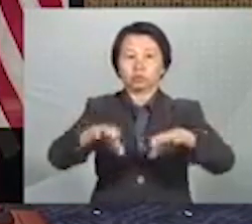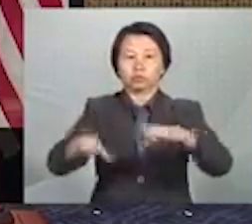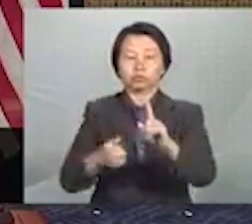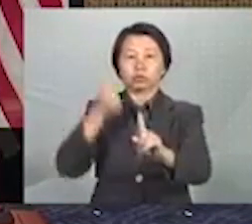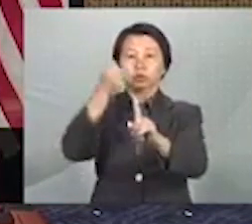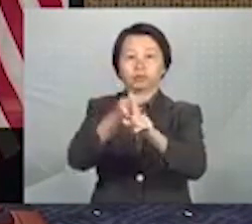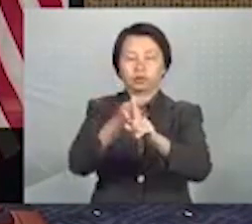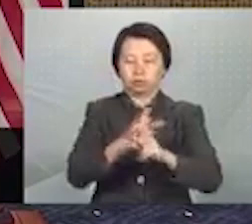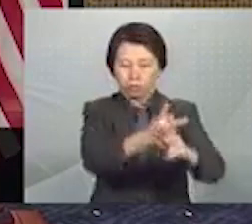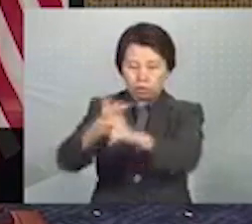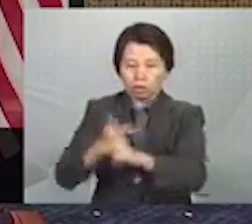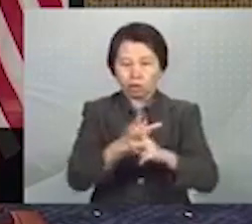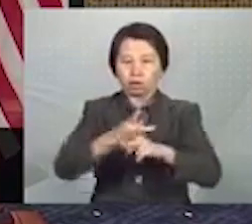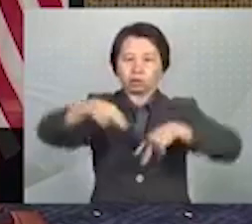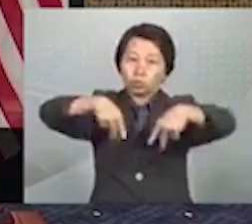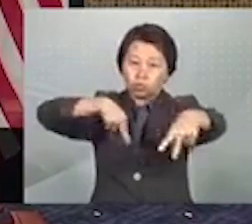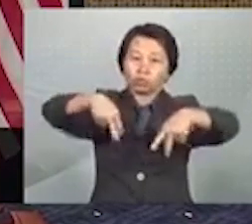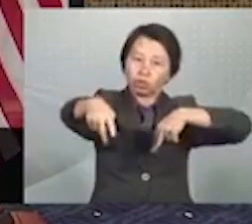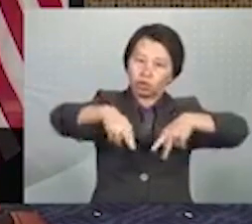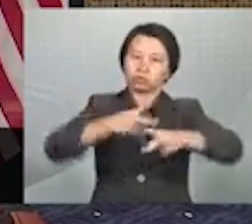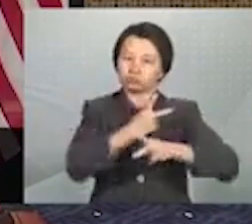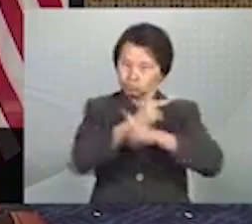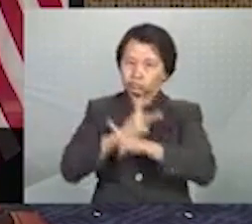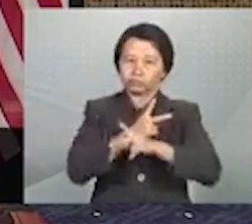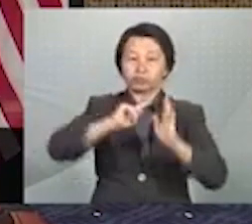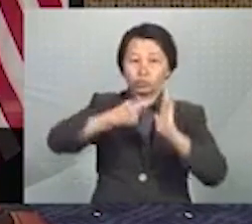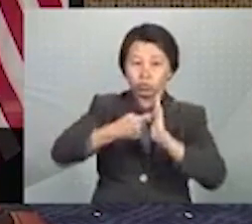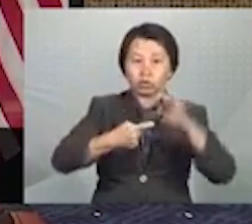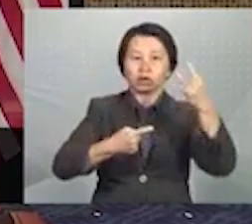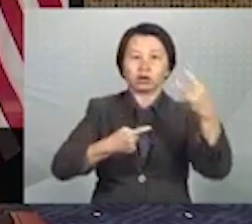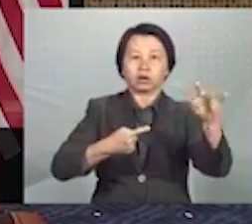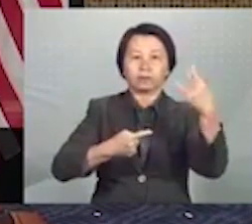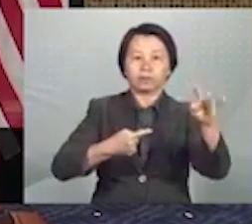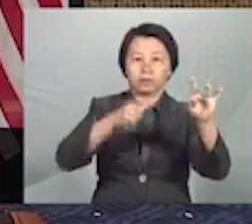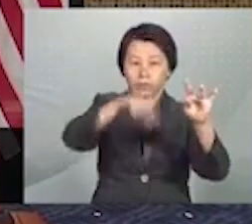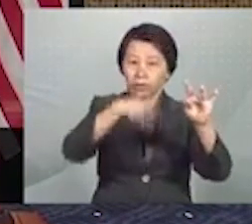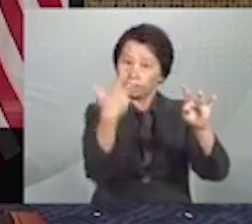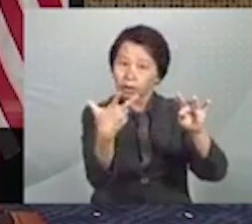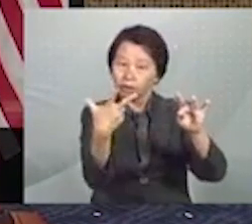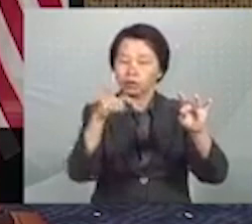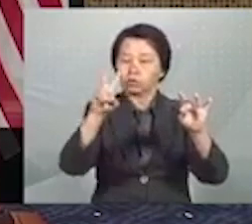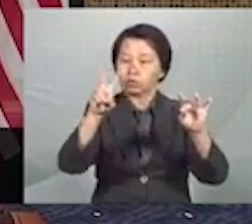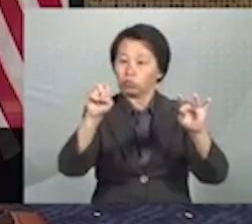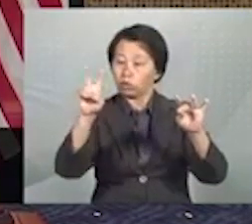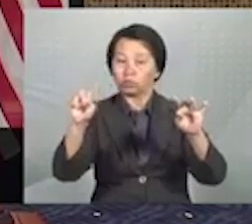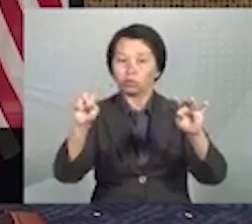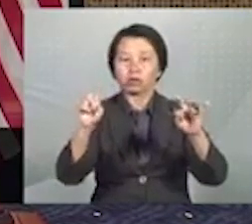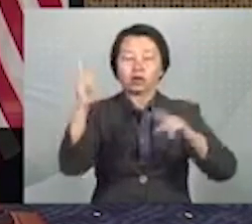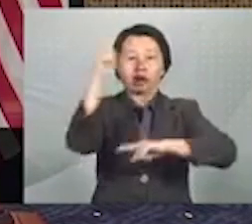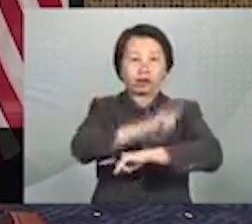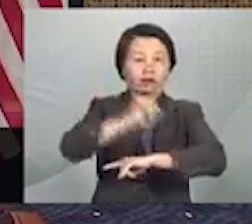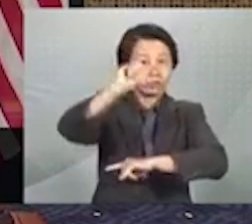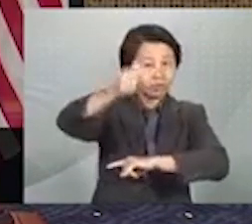perintah kawalan pergerakan mulai 18 Mas 2020 yaitu